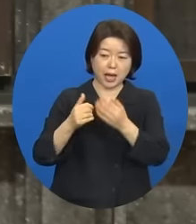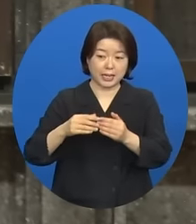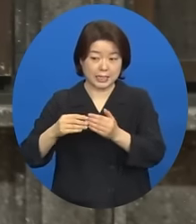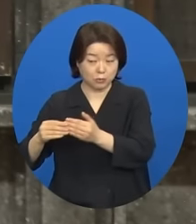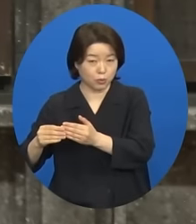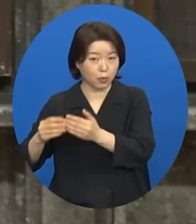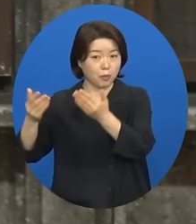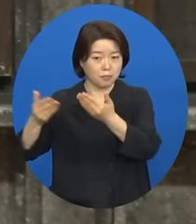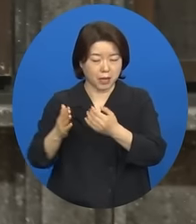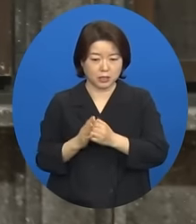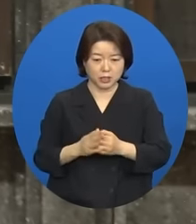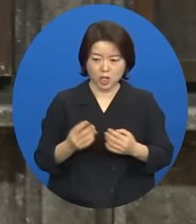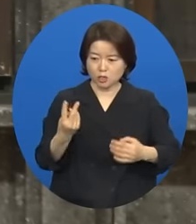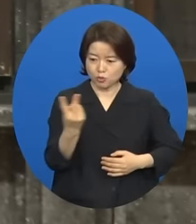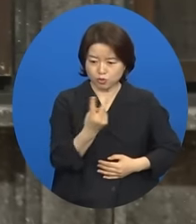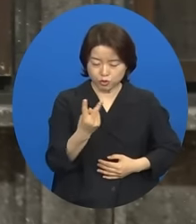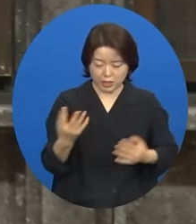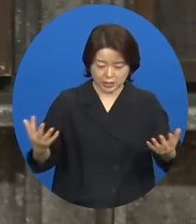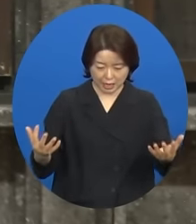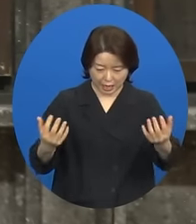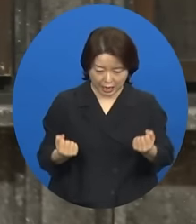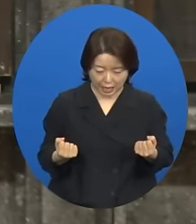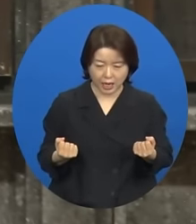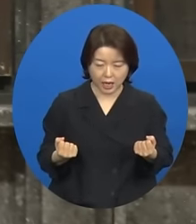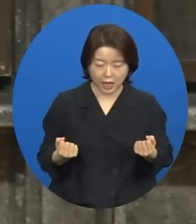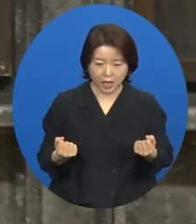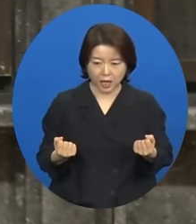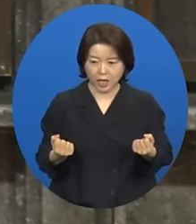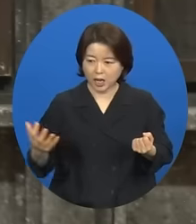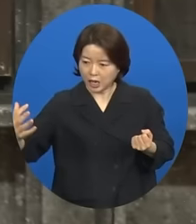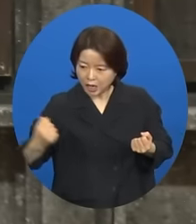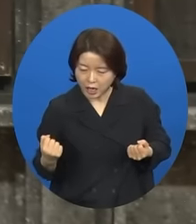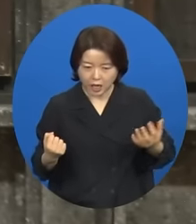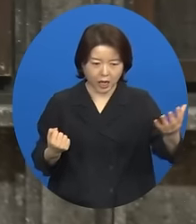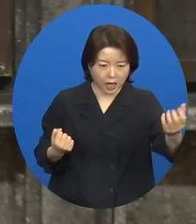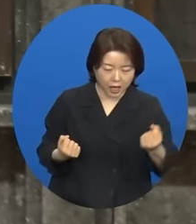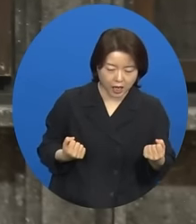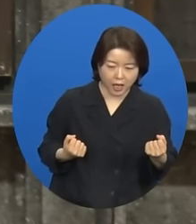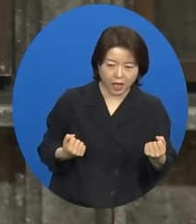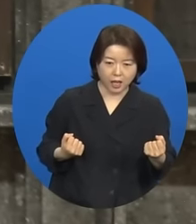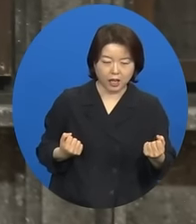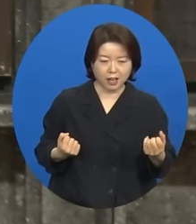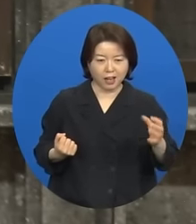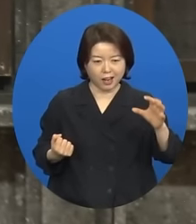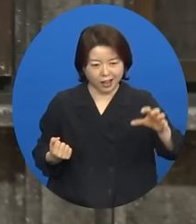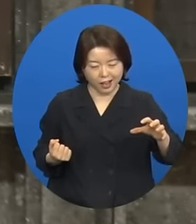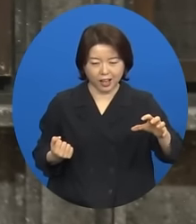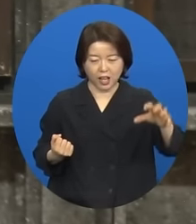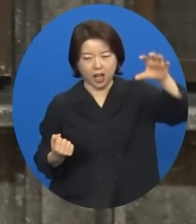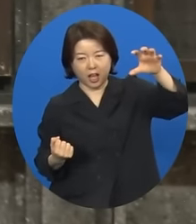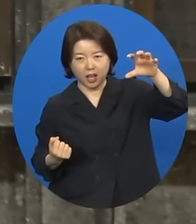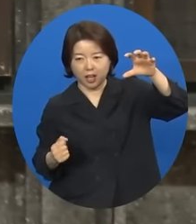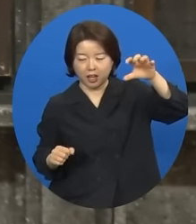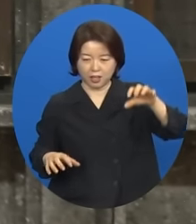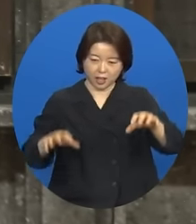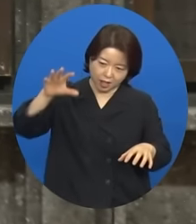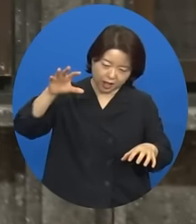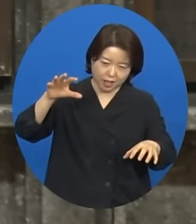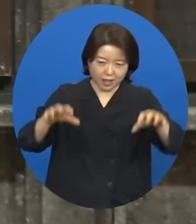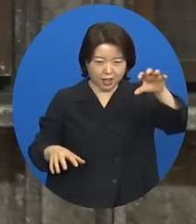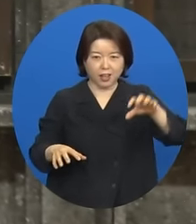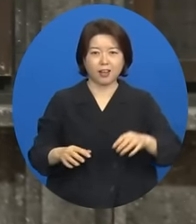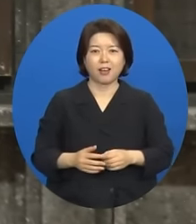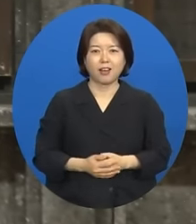가지가 공존하고 있기 때문에 이랬다가 저랬다가 센 쪽이 이제 그걸 장악을 하는 거예요. 이